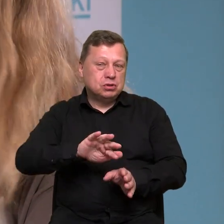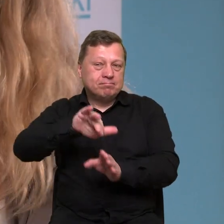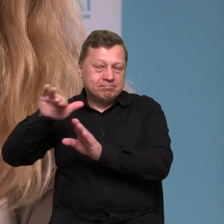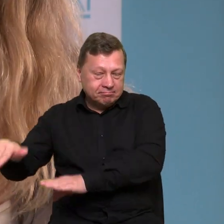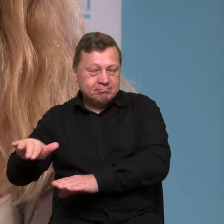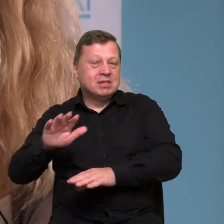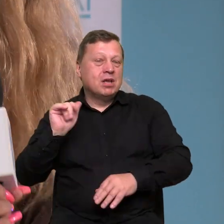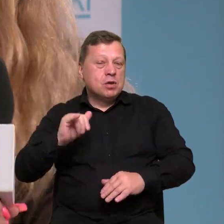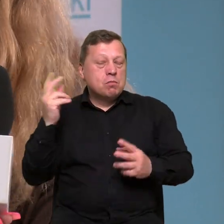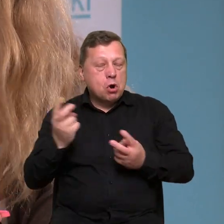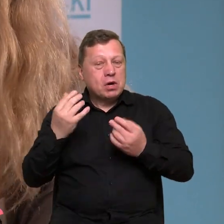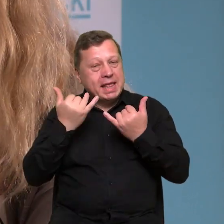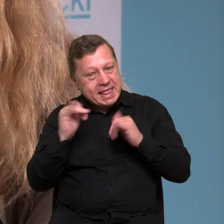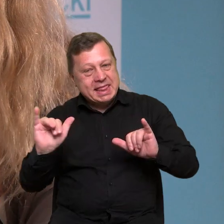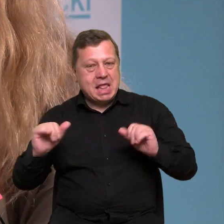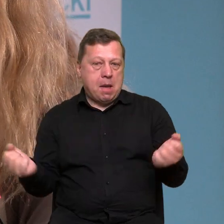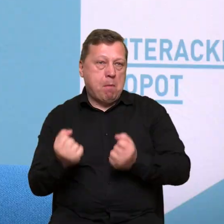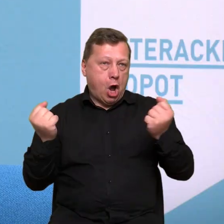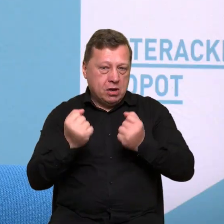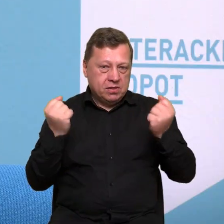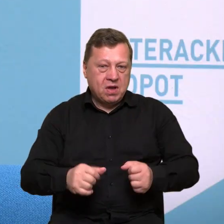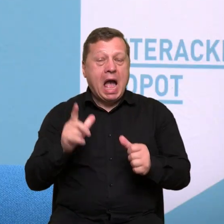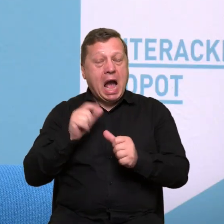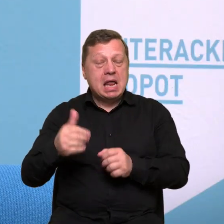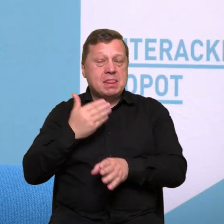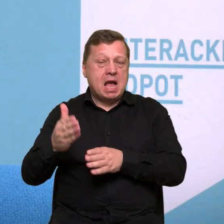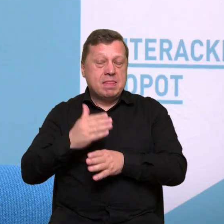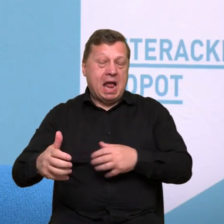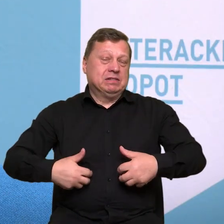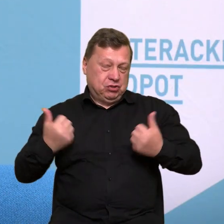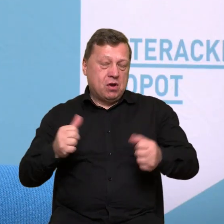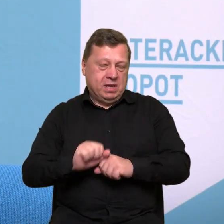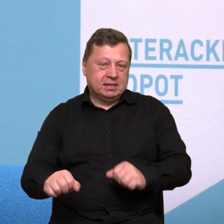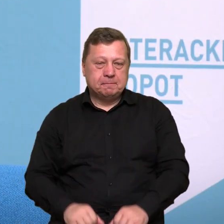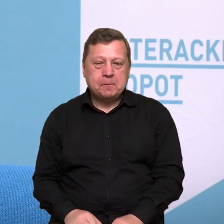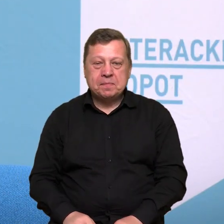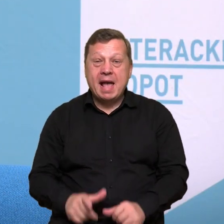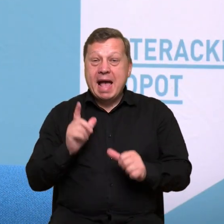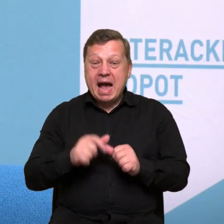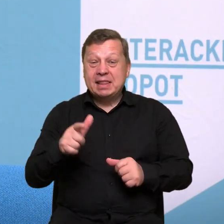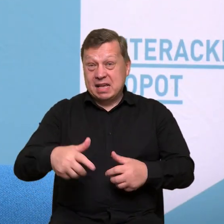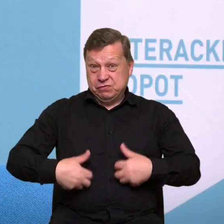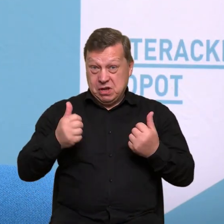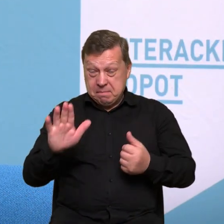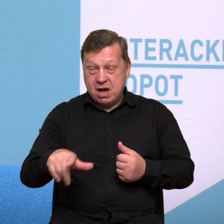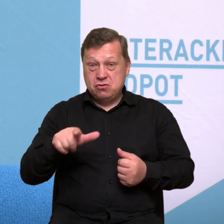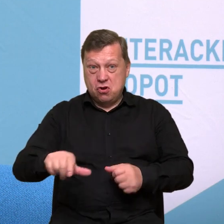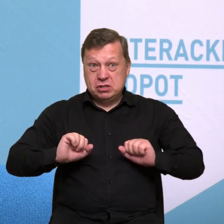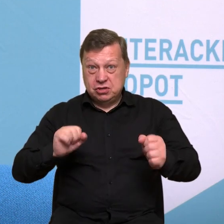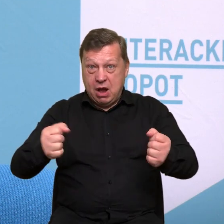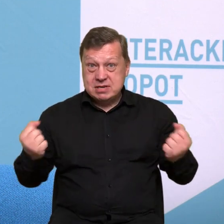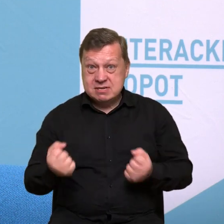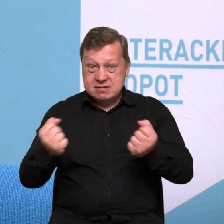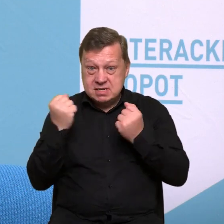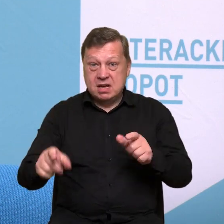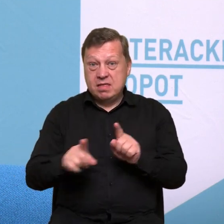znaleźć inną motywację, ale w dalszym ciągu, jeszcze ciągle jestem wściekła. Ale ta wściekłość właśnie motywuje cię do działania i jest w pewnym